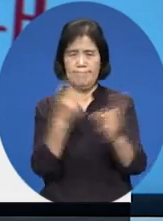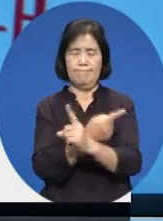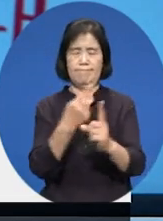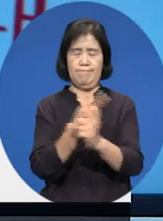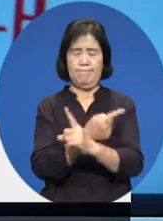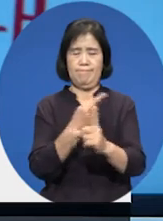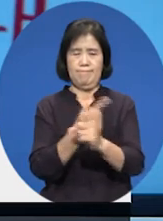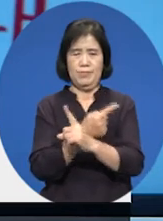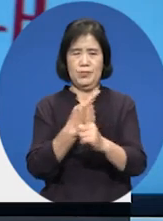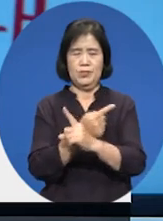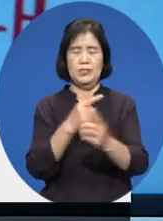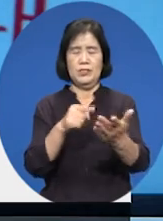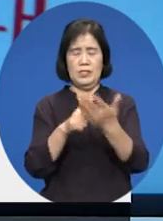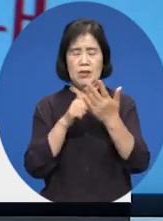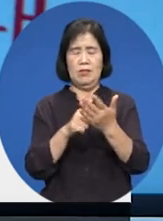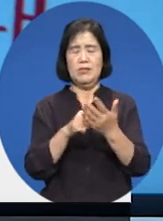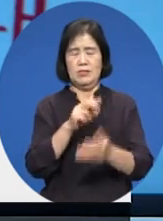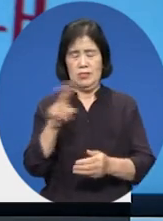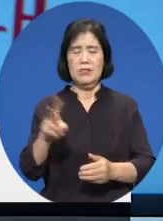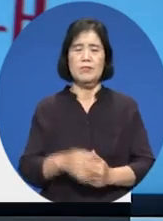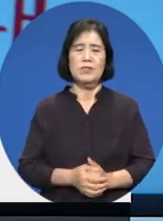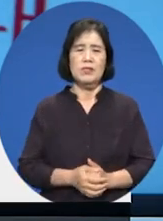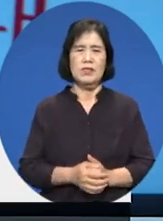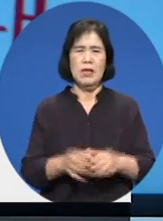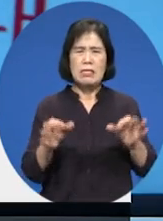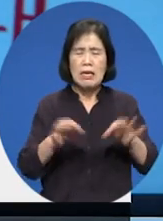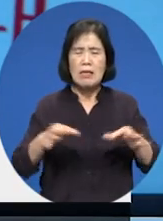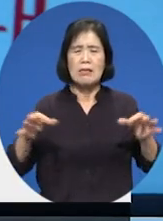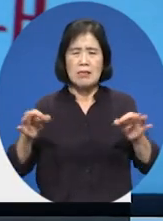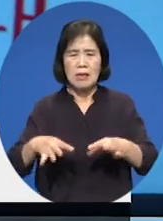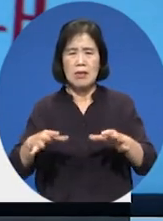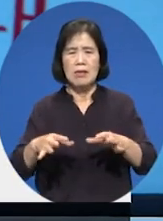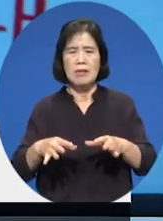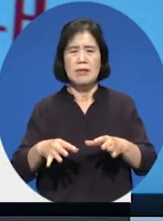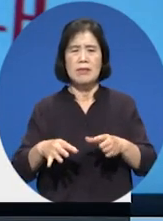좀 있어야지 이렇게 뭐 단편적으로 나오면